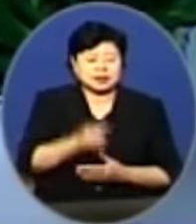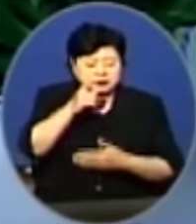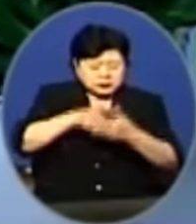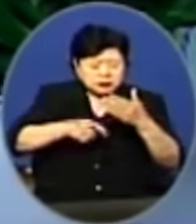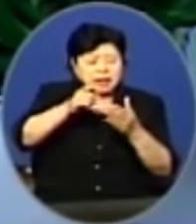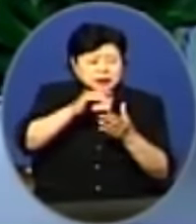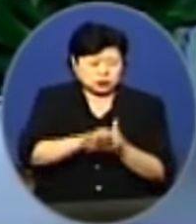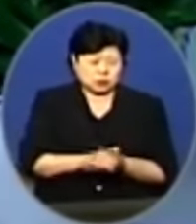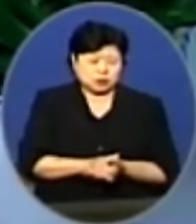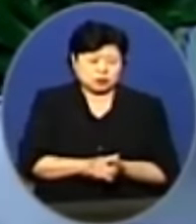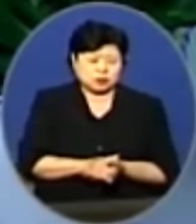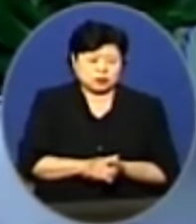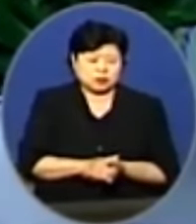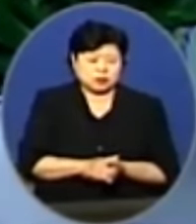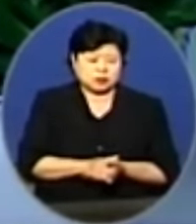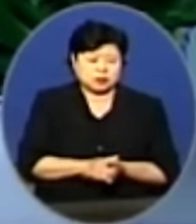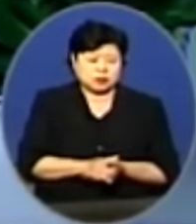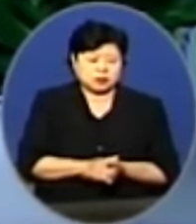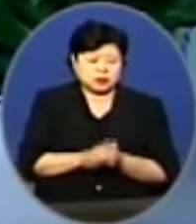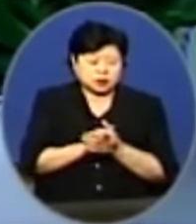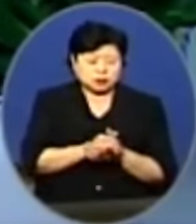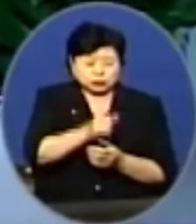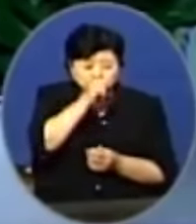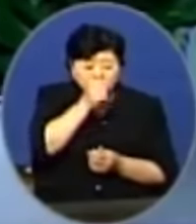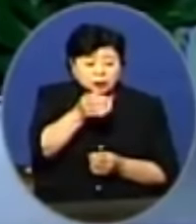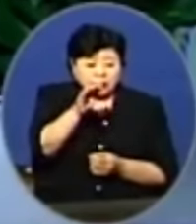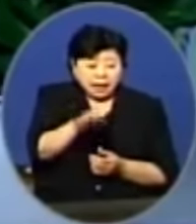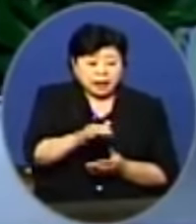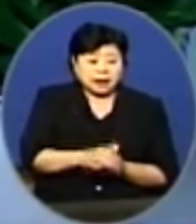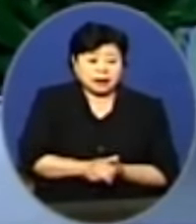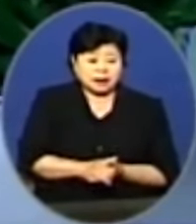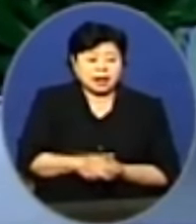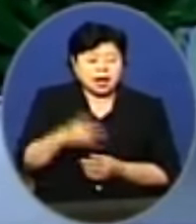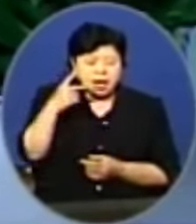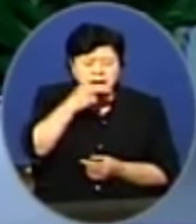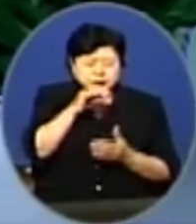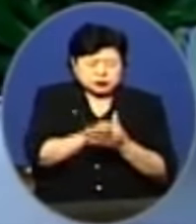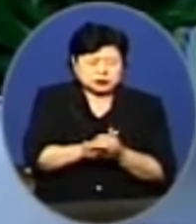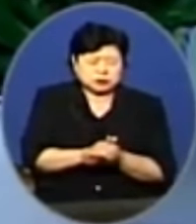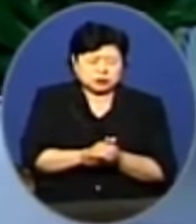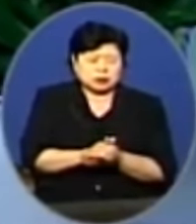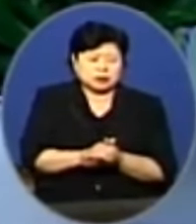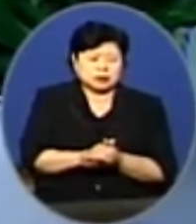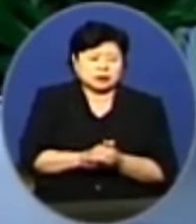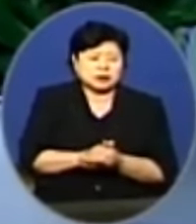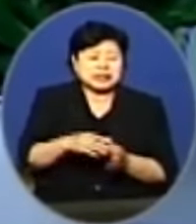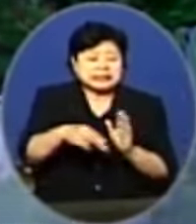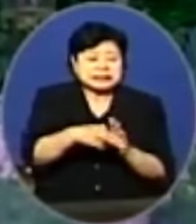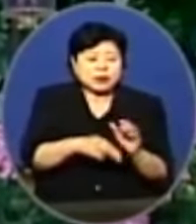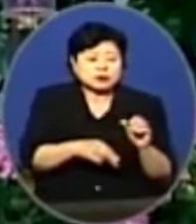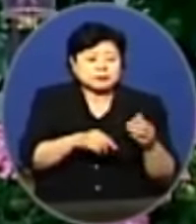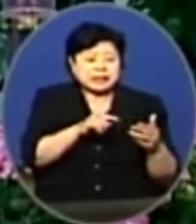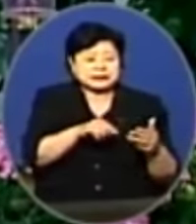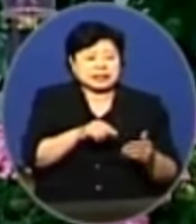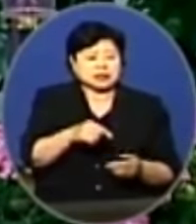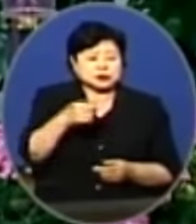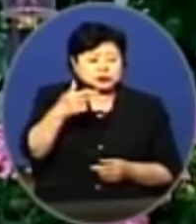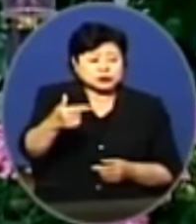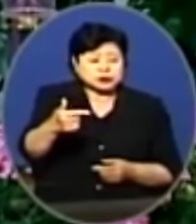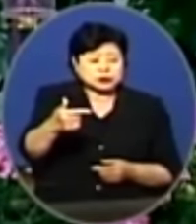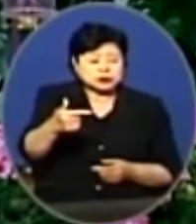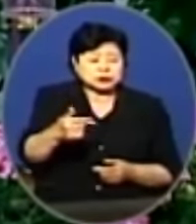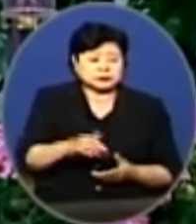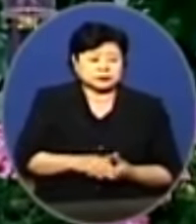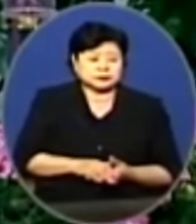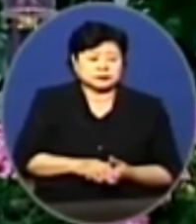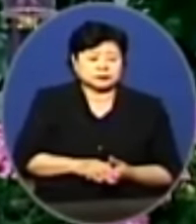철야기도 그런 기도도 좋지만은 금식기도는 이사야 58장 6절에 우리